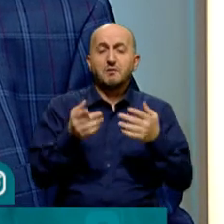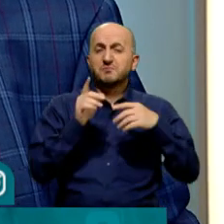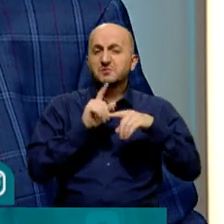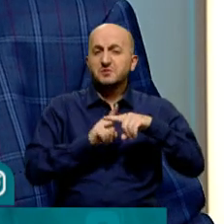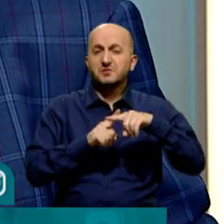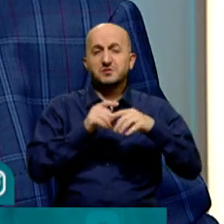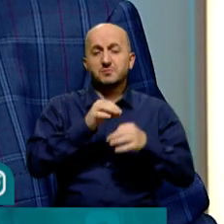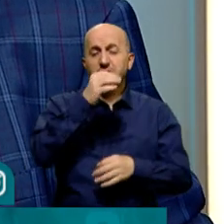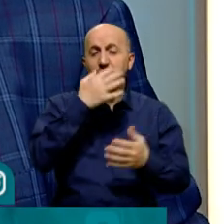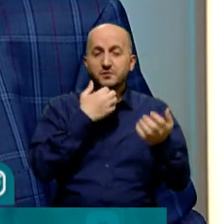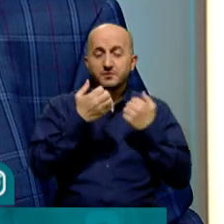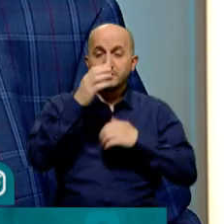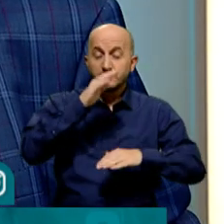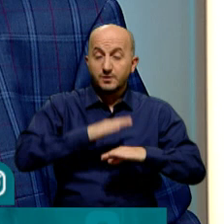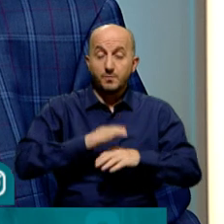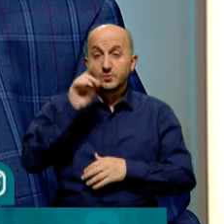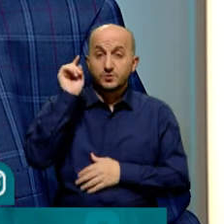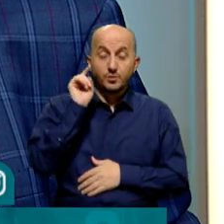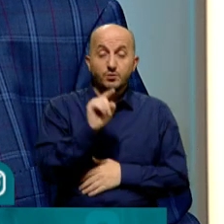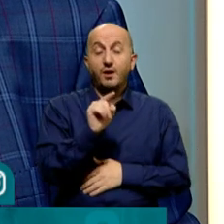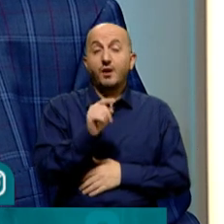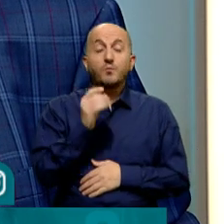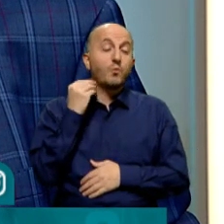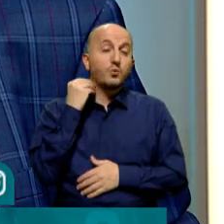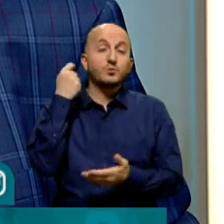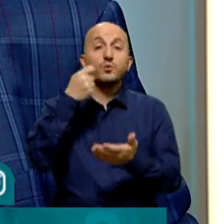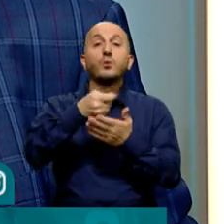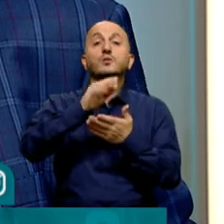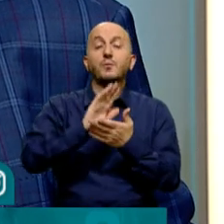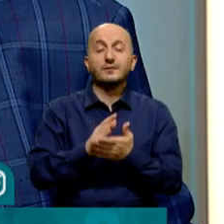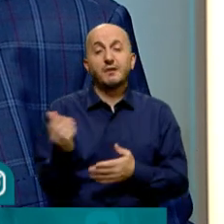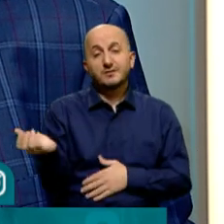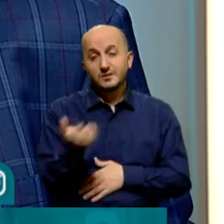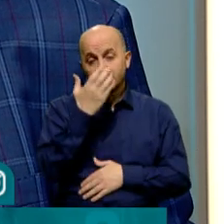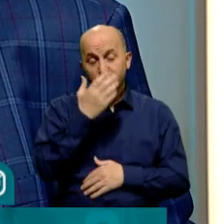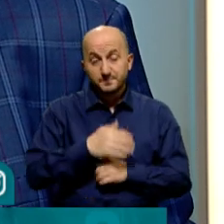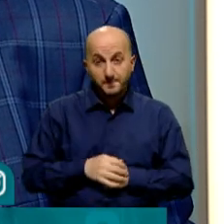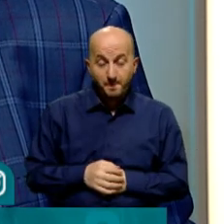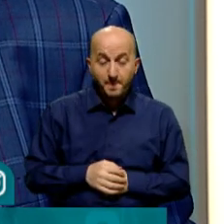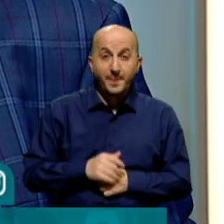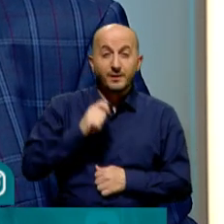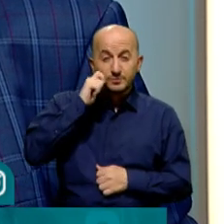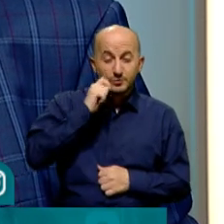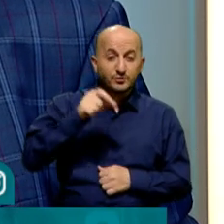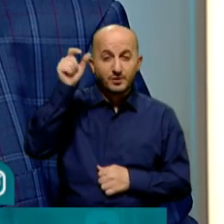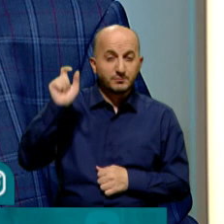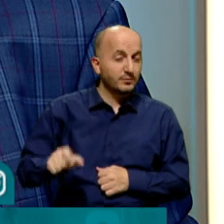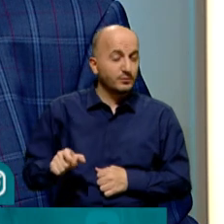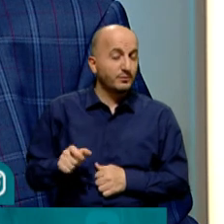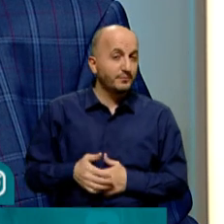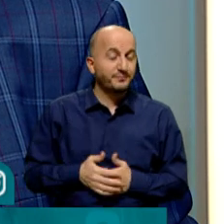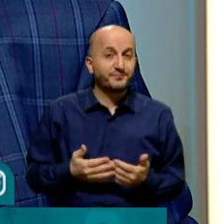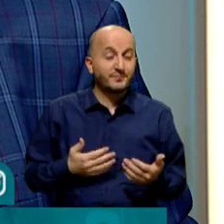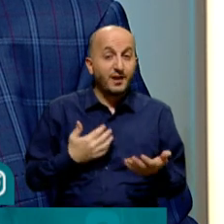biriyle alışveriş yapmış. O da borcunu ödemeden gitmiş. Müslüman bir